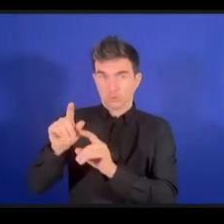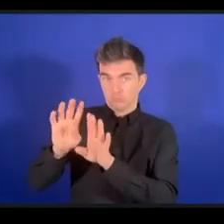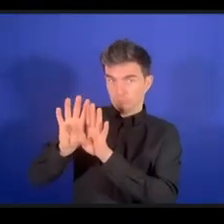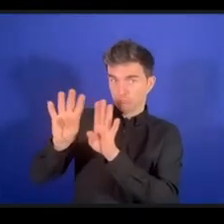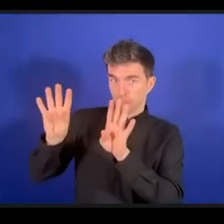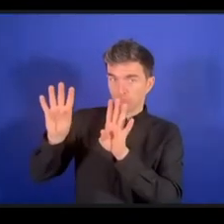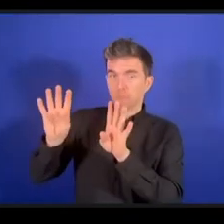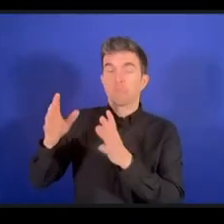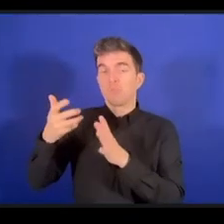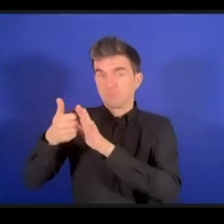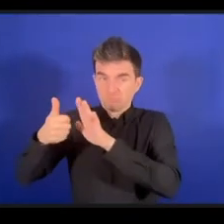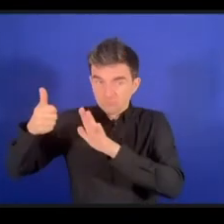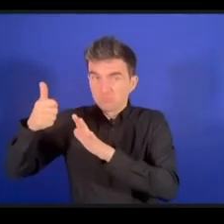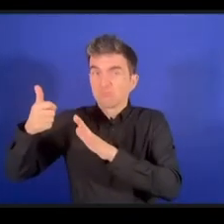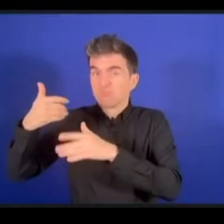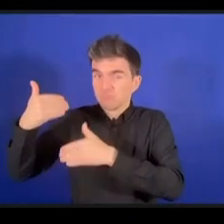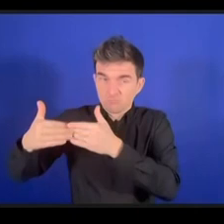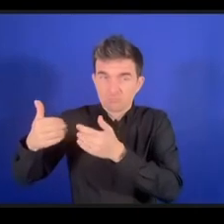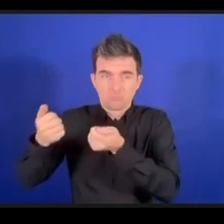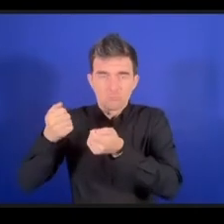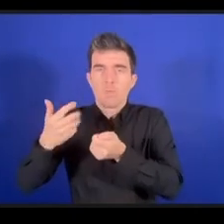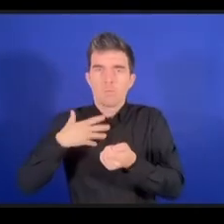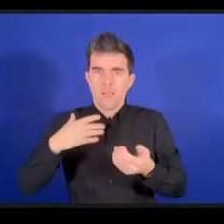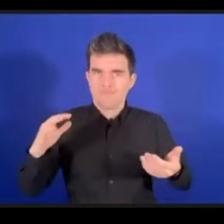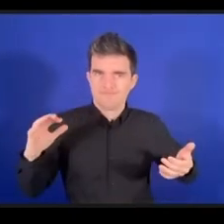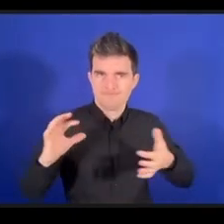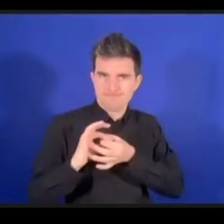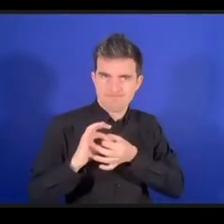IGF 和其他的论坛呢